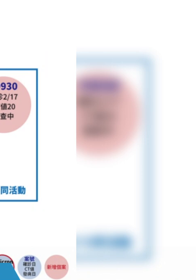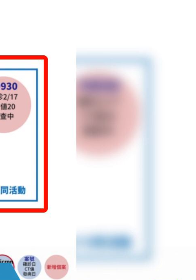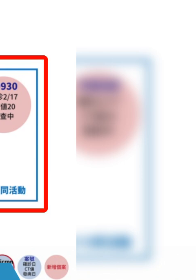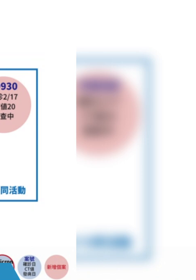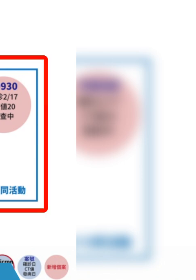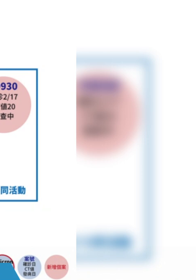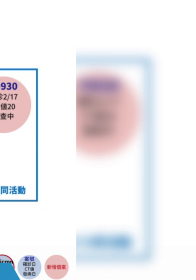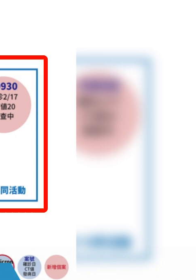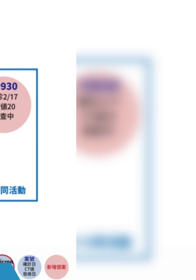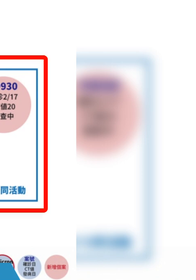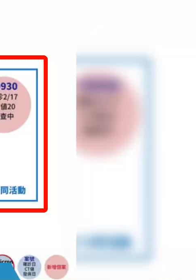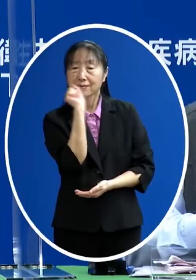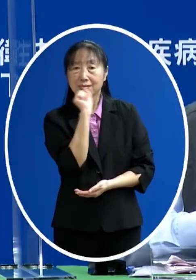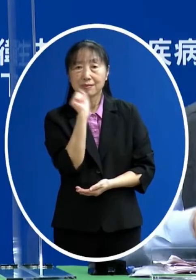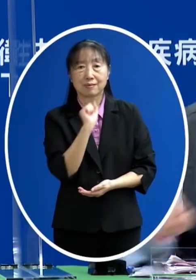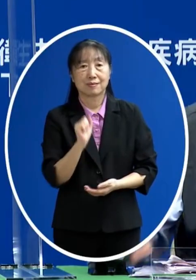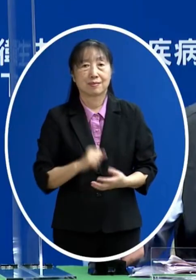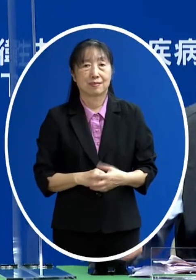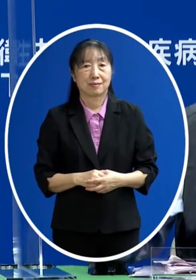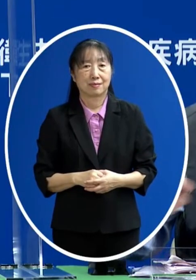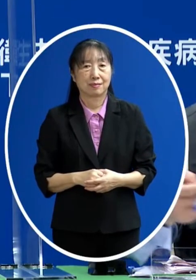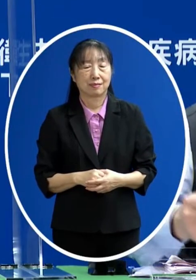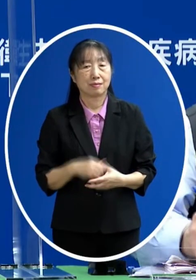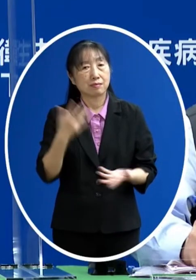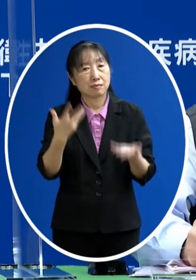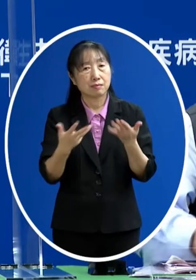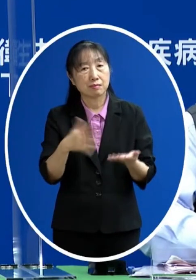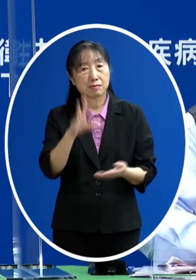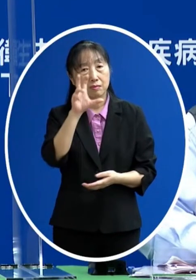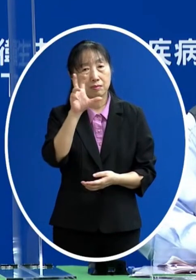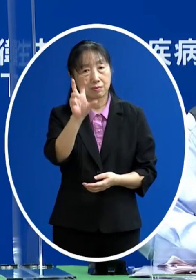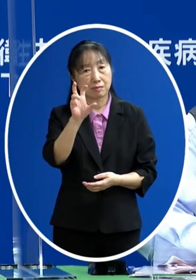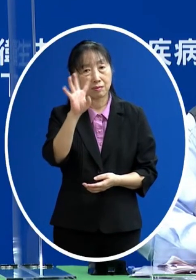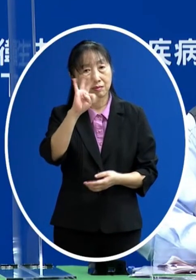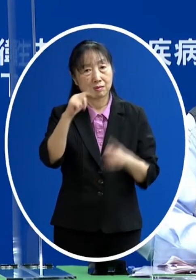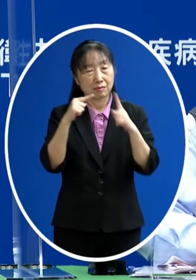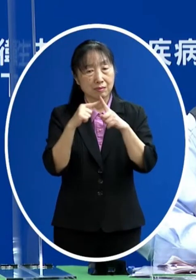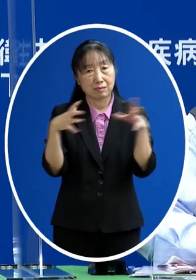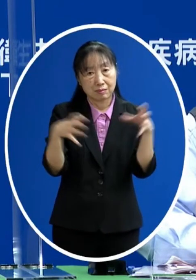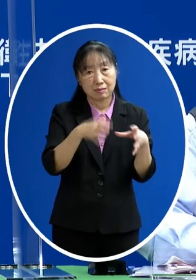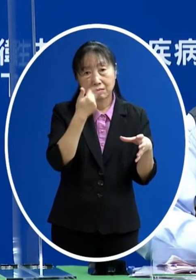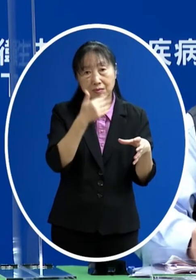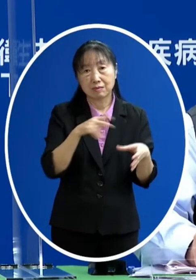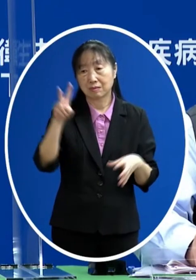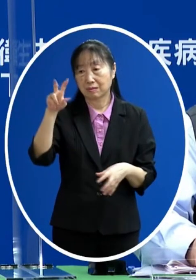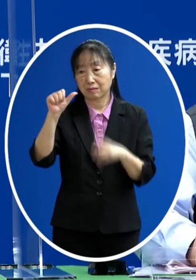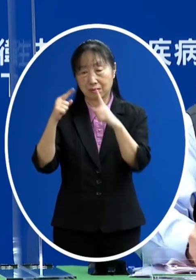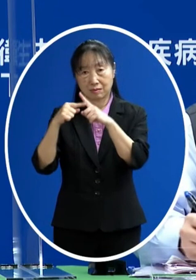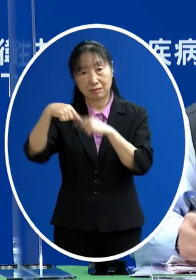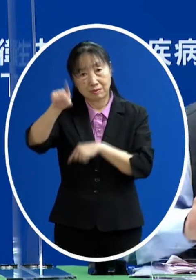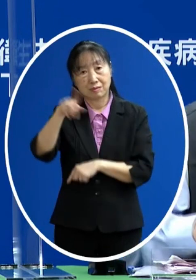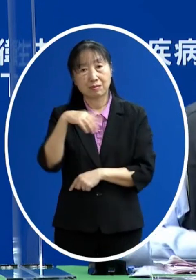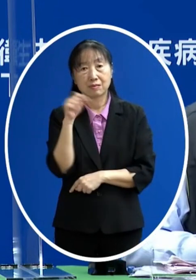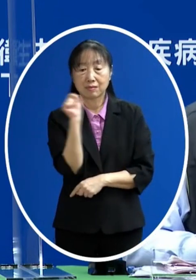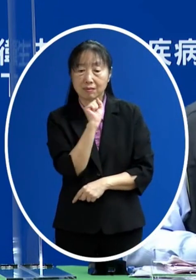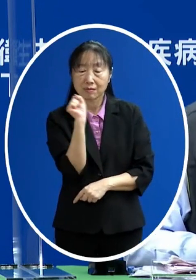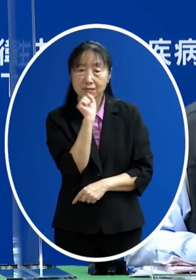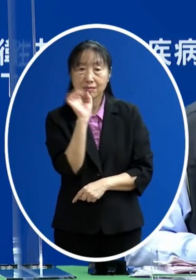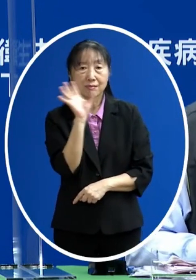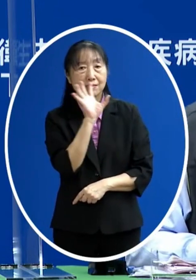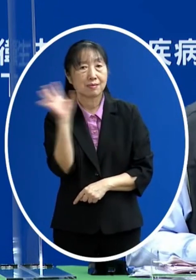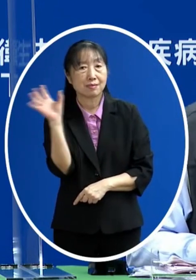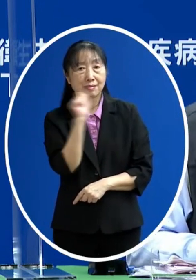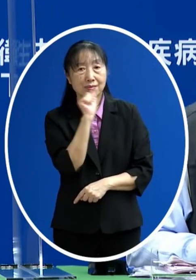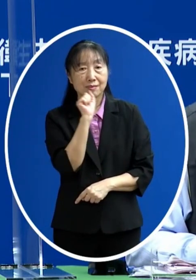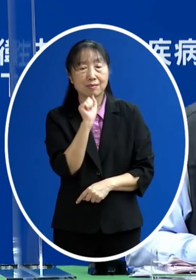有到 KTV 唱歌，大概有80几个人吃饭，那25个人唱歌。哦，那这些检